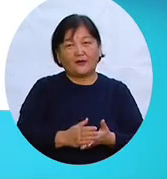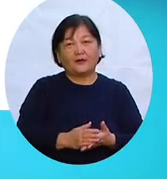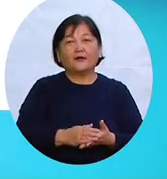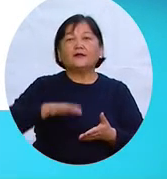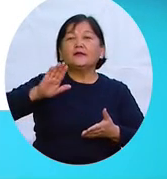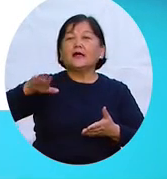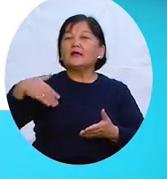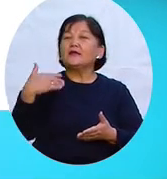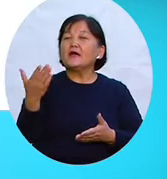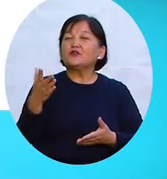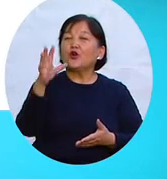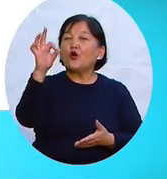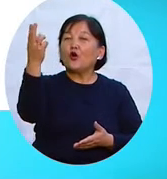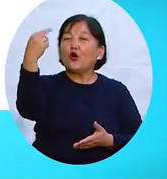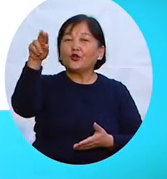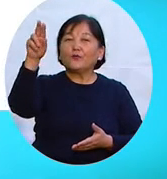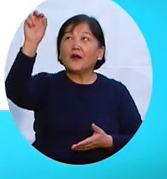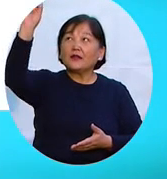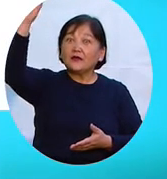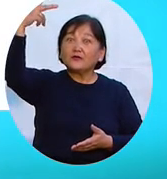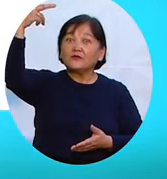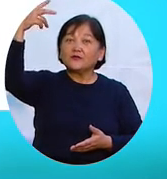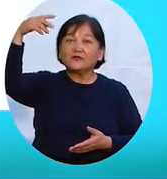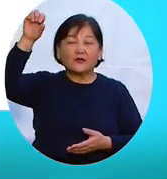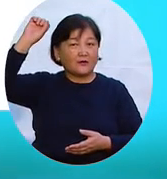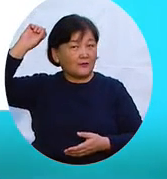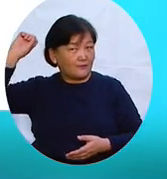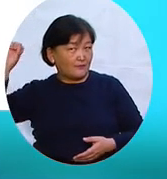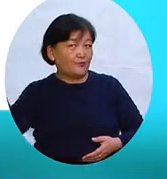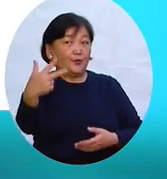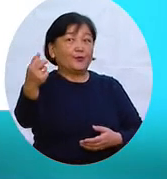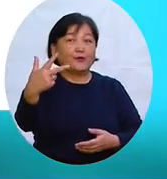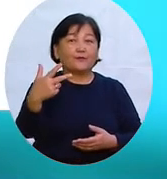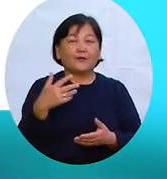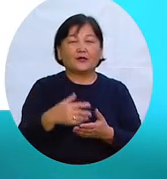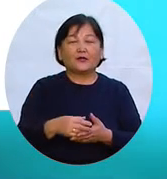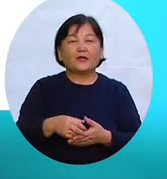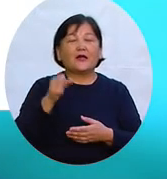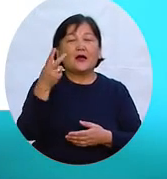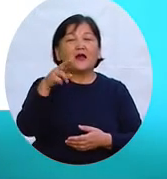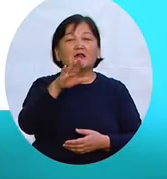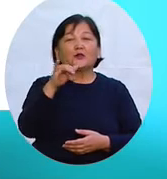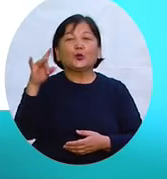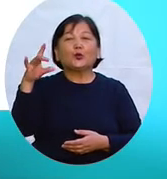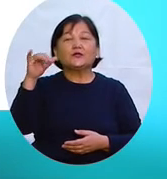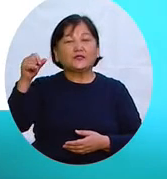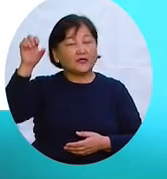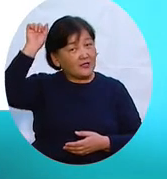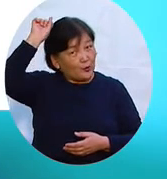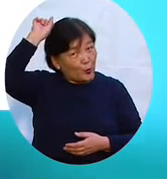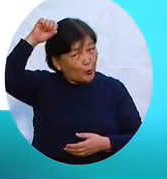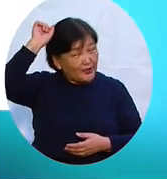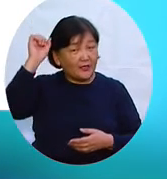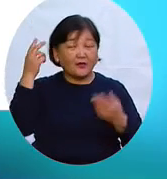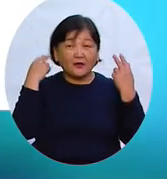нь яаж вэ? Од харвж байгаа. Од харвж байгааг энэ унагны алдуурсан унагны, тийм ээ? Алдуурах гэдэг нь болохоор